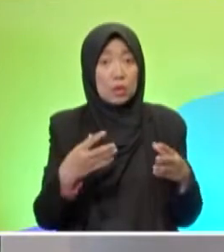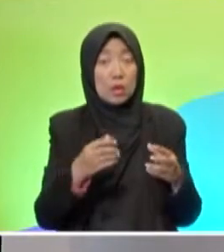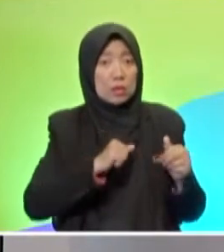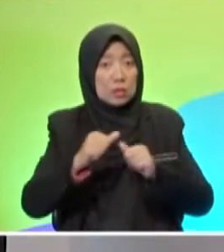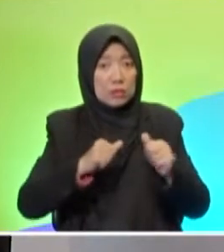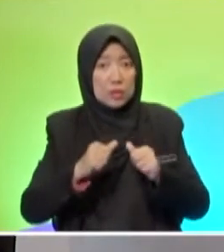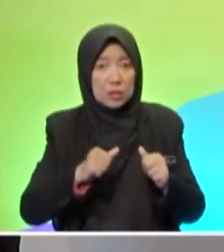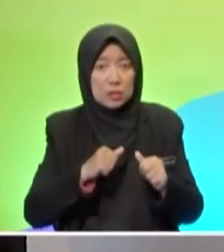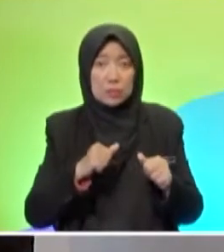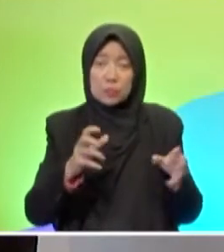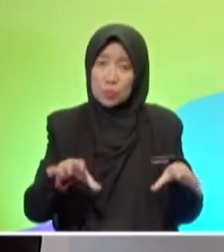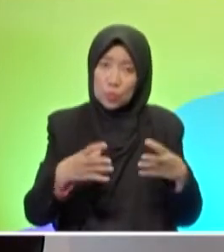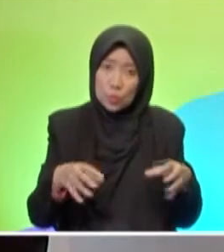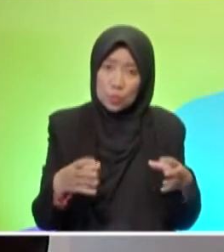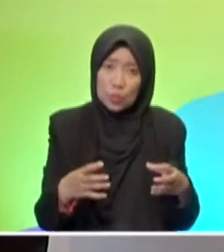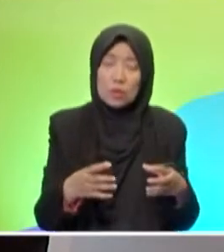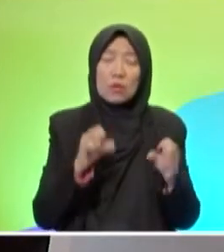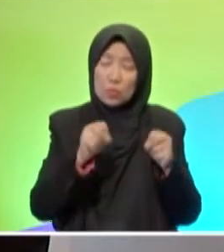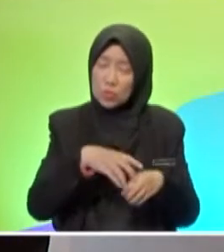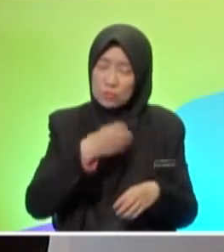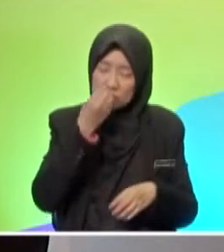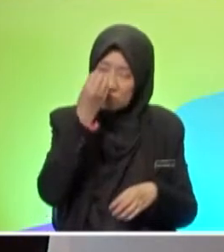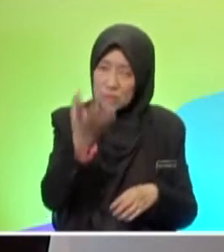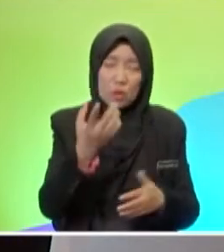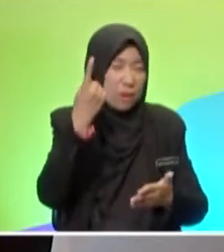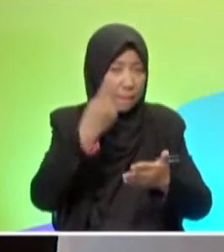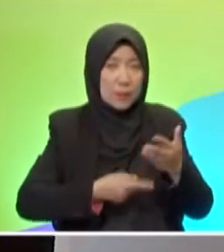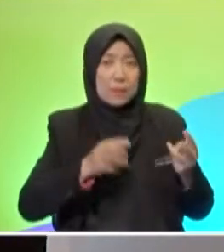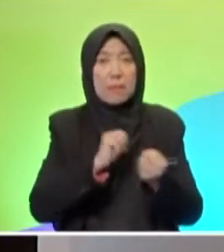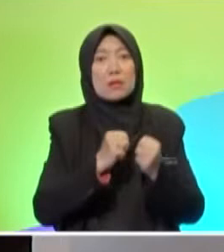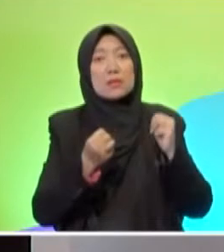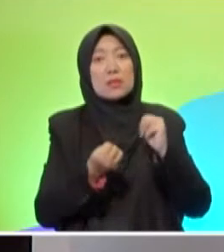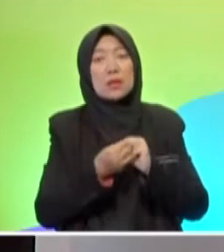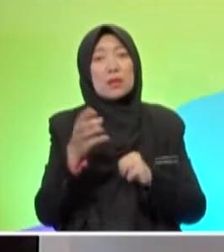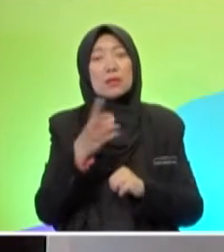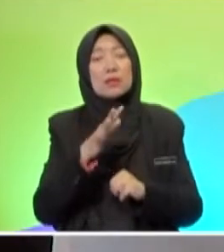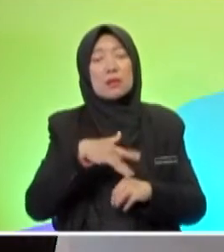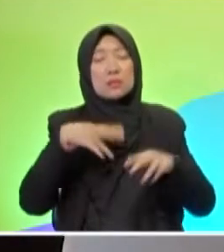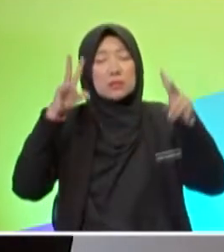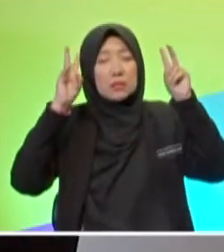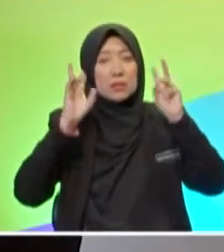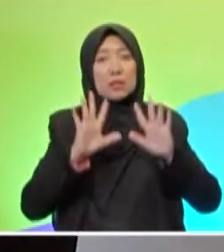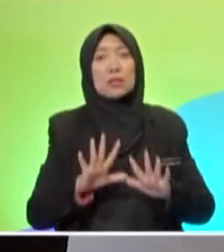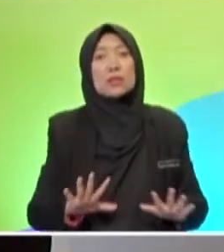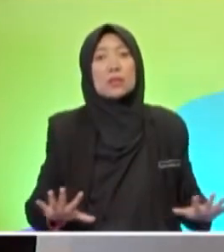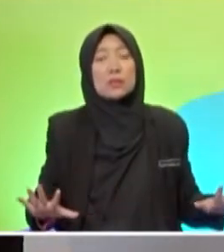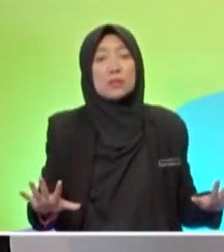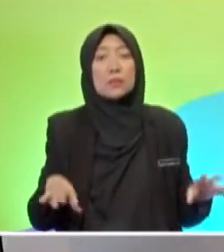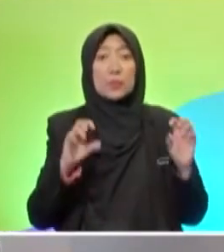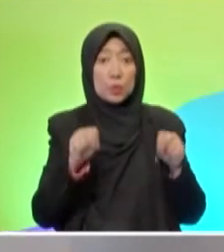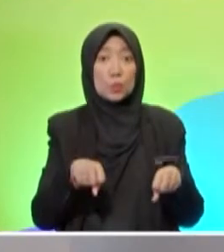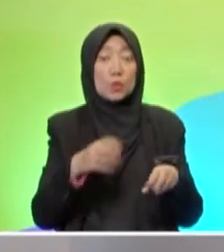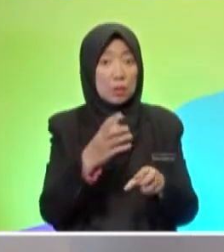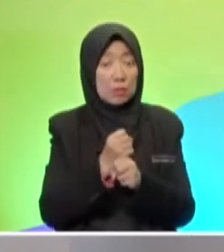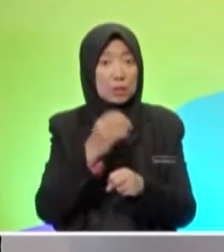mengekspresikan apa yang tidak tunjukkan dalam di ide di media Tunjukkan dekat guys Lepas itu jadi kita tahu daripada activity ini